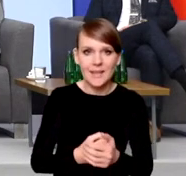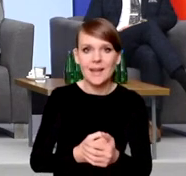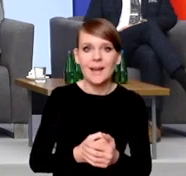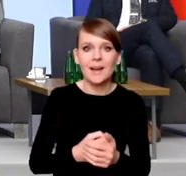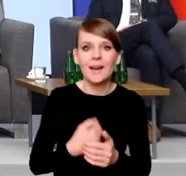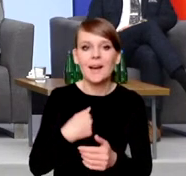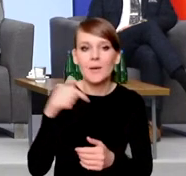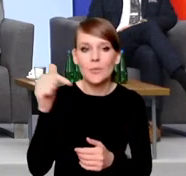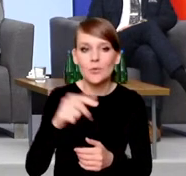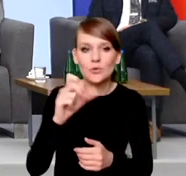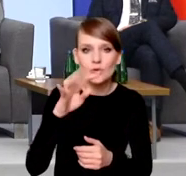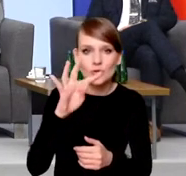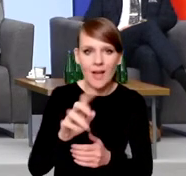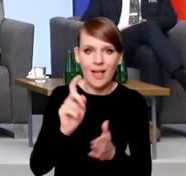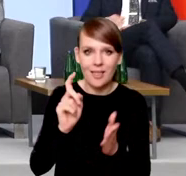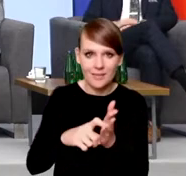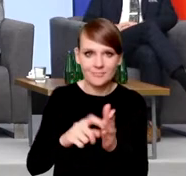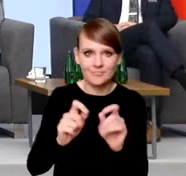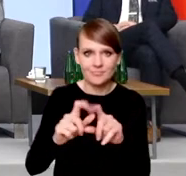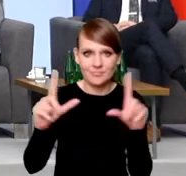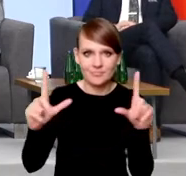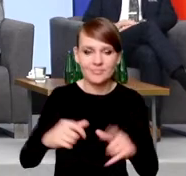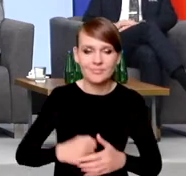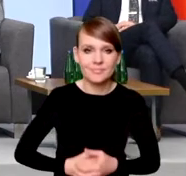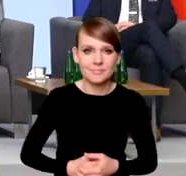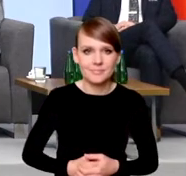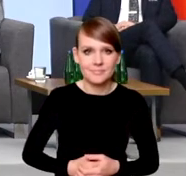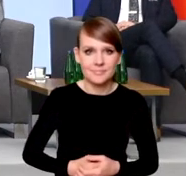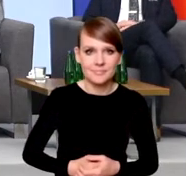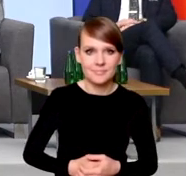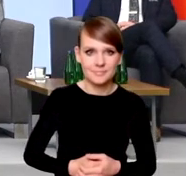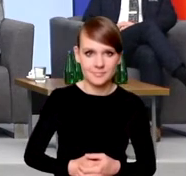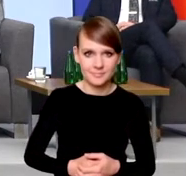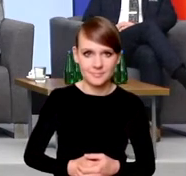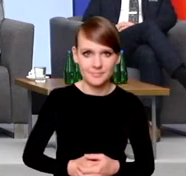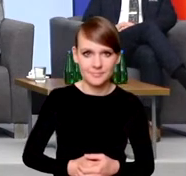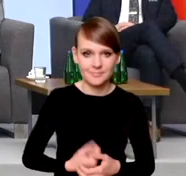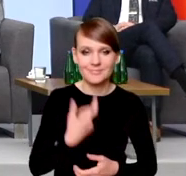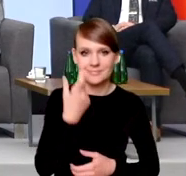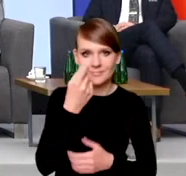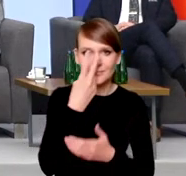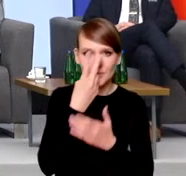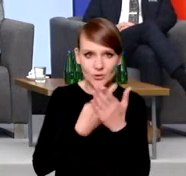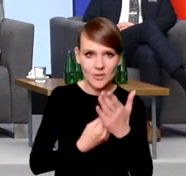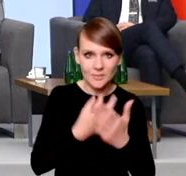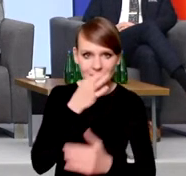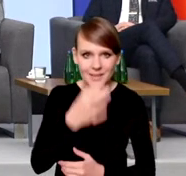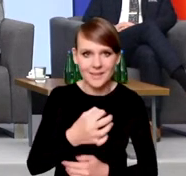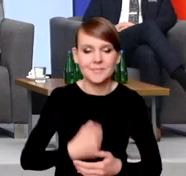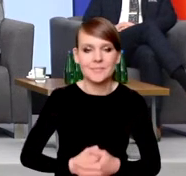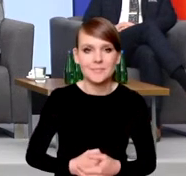niestety muszę go tu otworzyć, żebym go mogła odczytać.